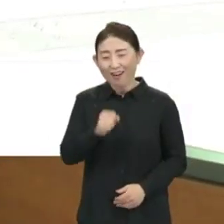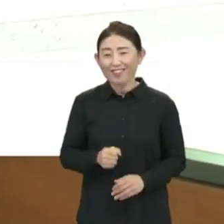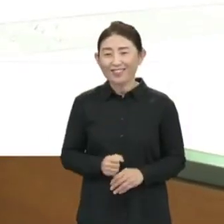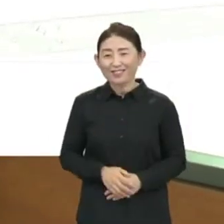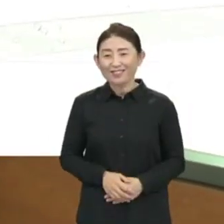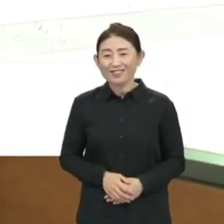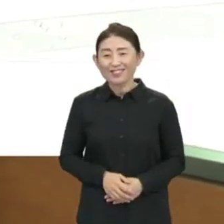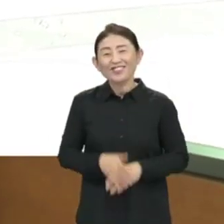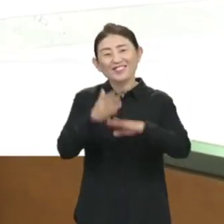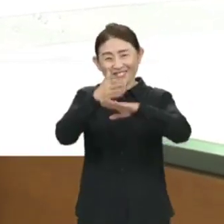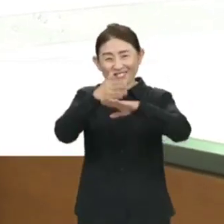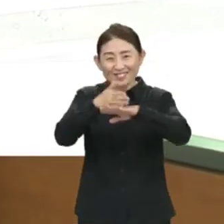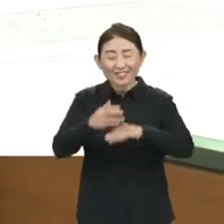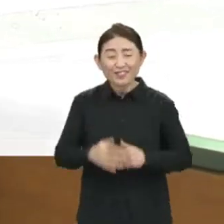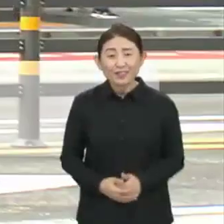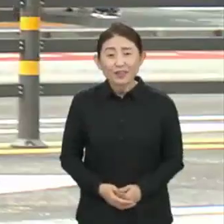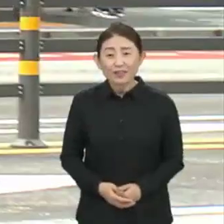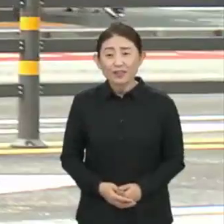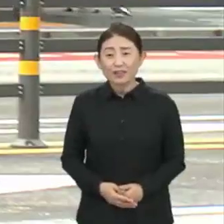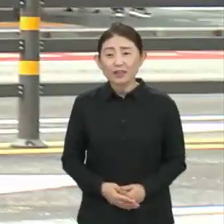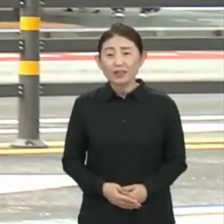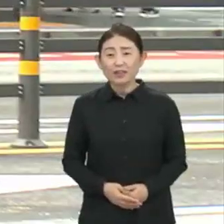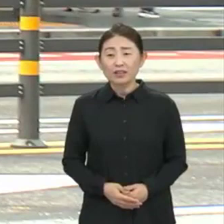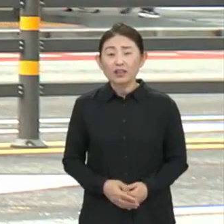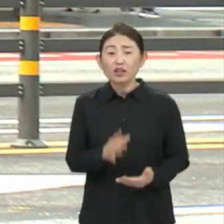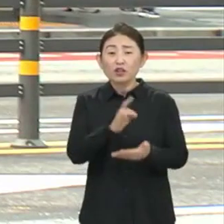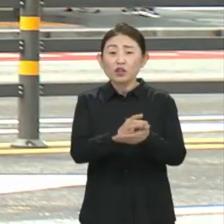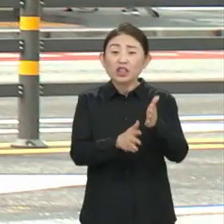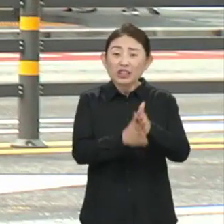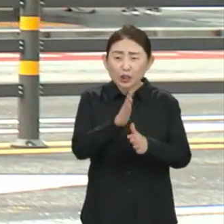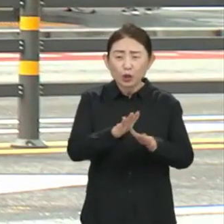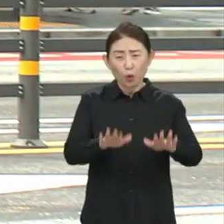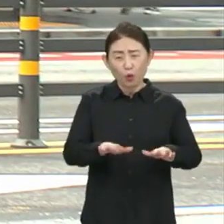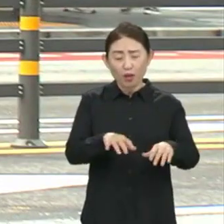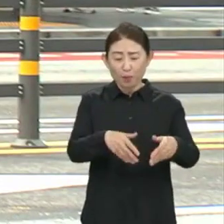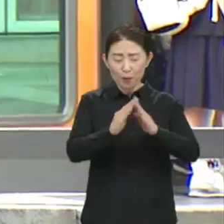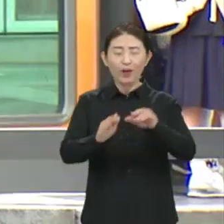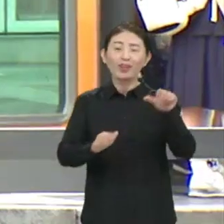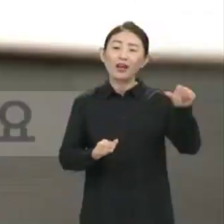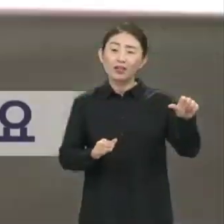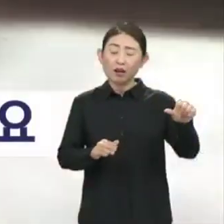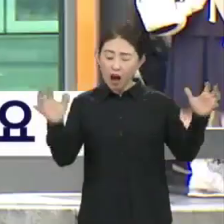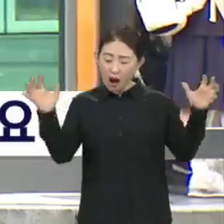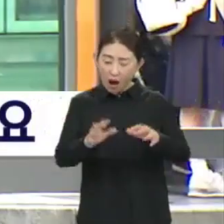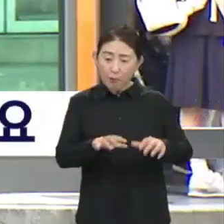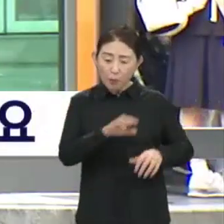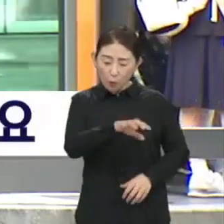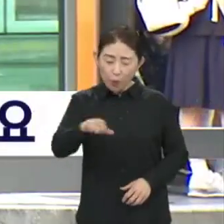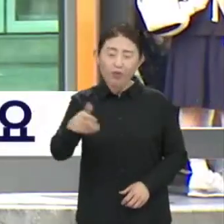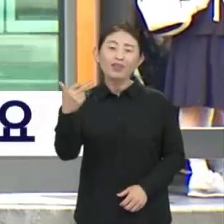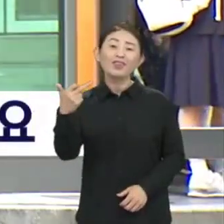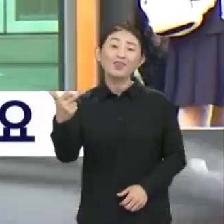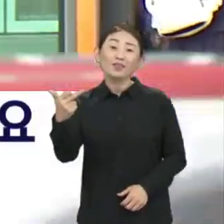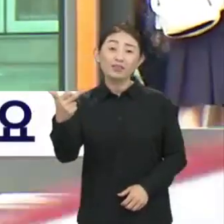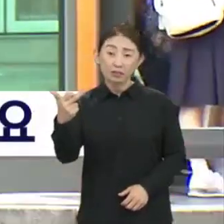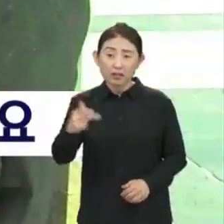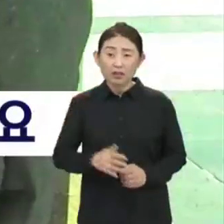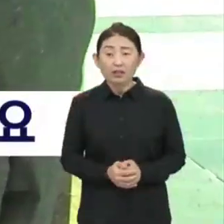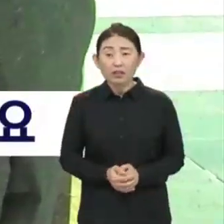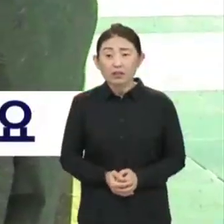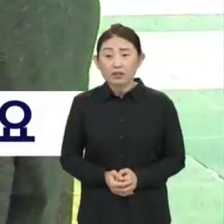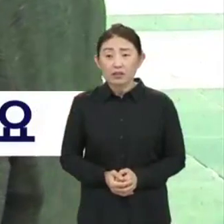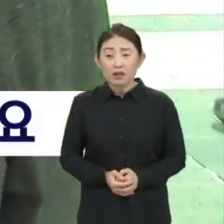좋은데요. 감사합니다. 천안시는 올해 5곳을 포함해 지금까지 모두 17곳의 시내버스 승강장을